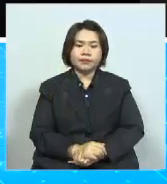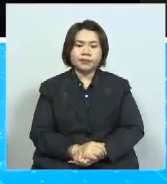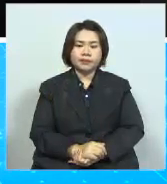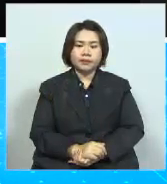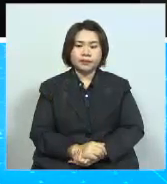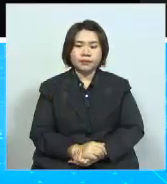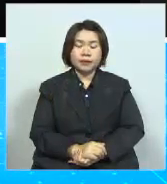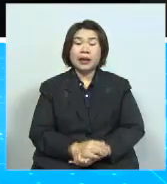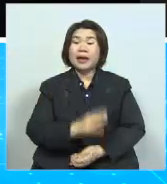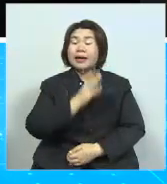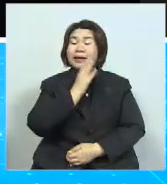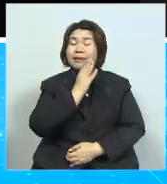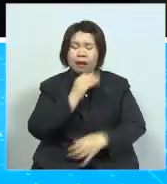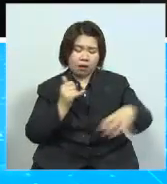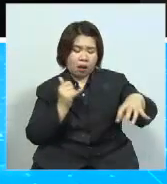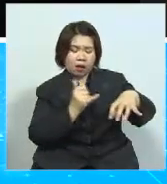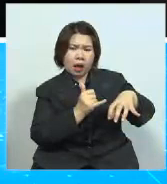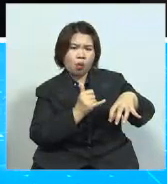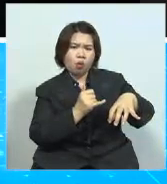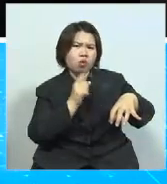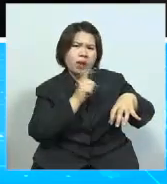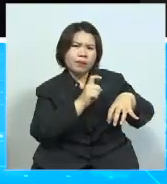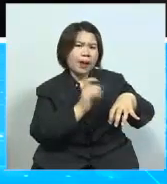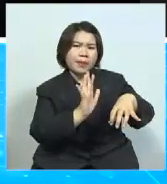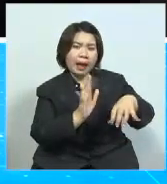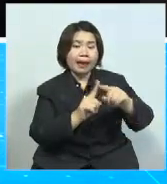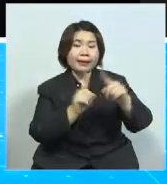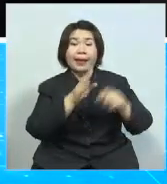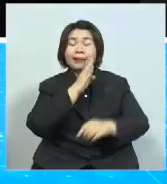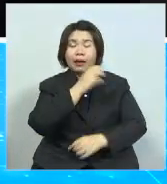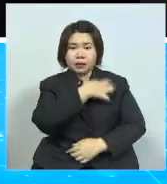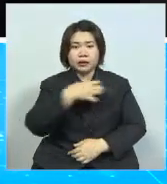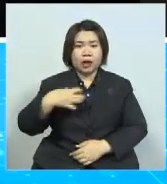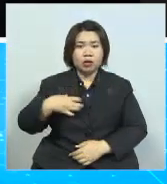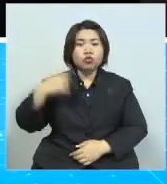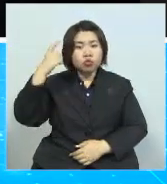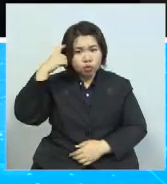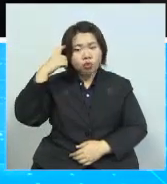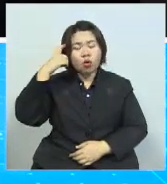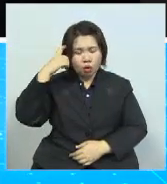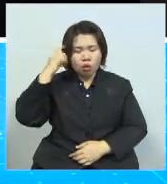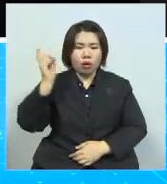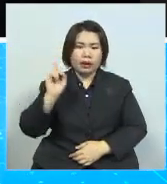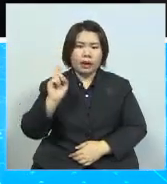ยังไม่สามารถมาติดต่อได้แต่ถ้าสถานทูตรับรู้นะฮะก็จะเป็นผู้